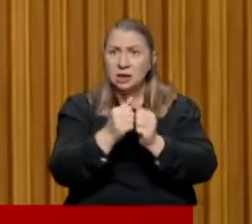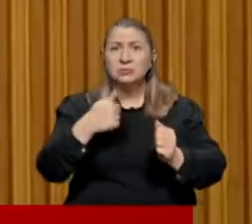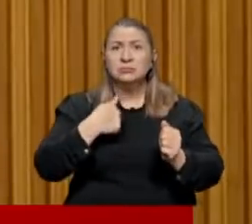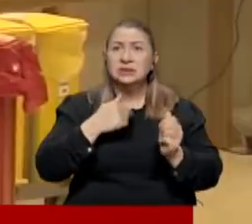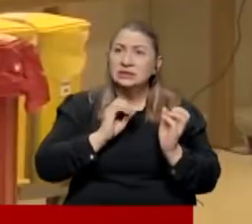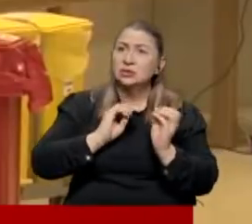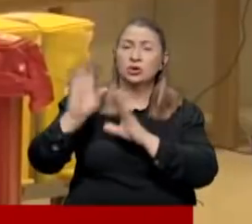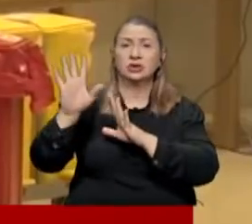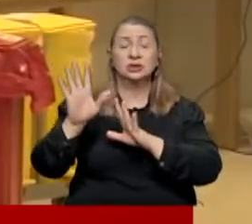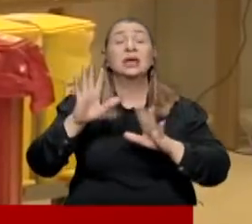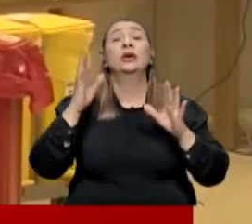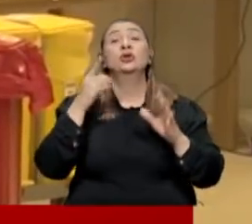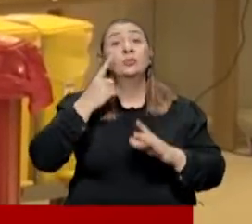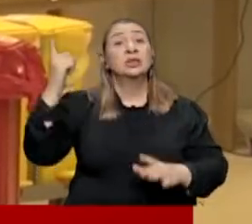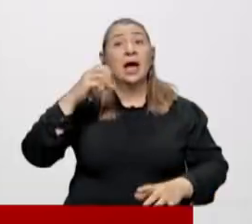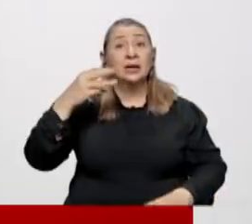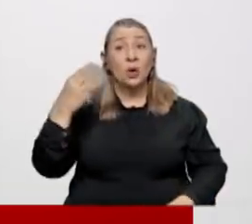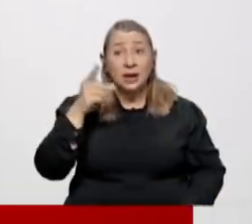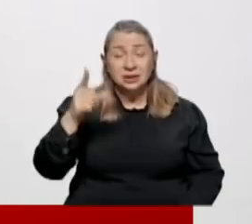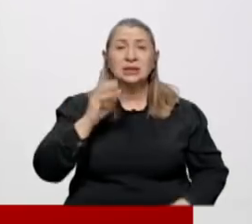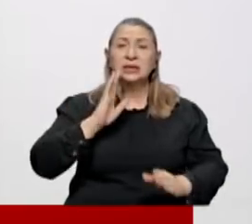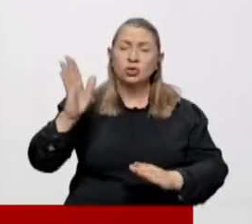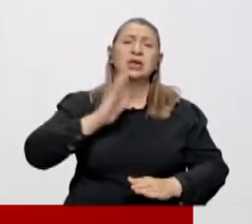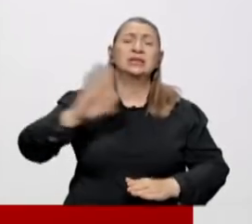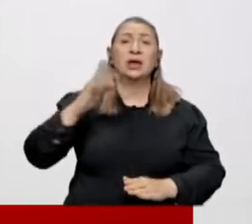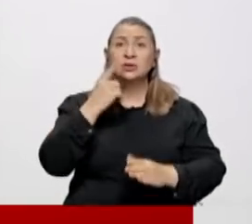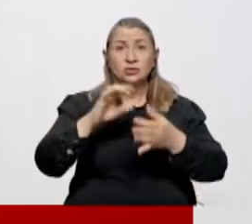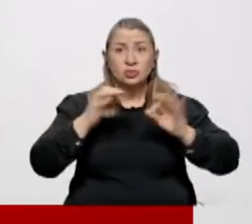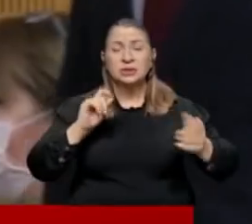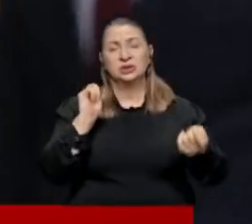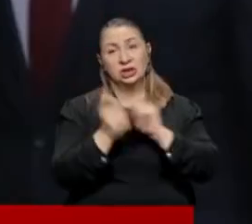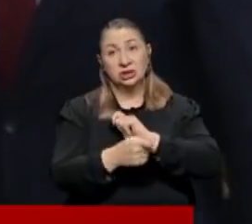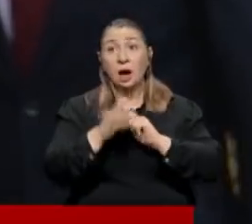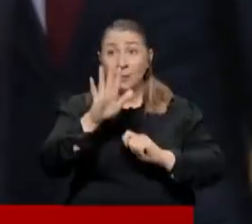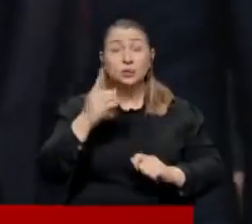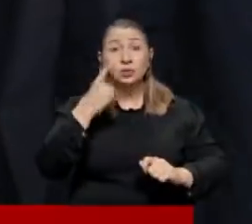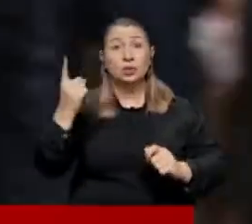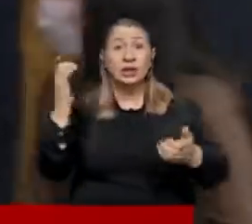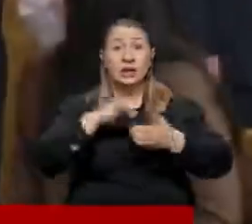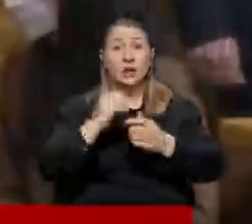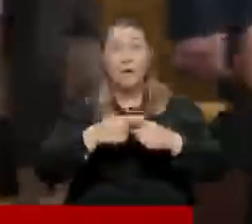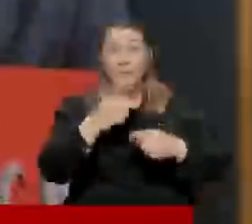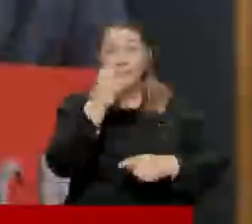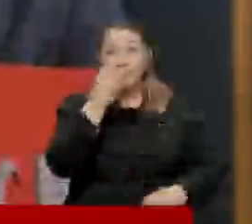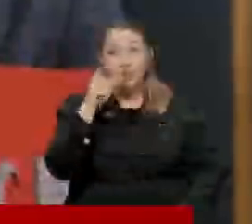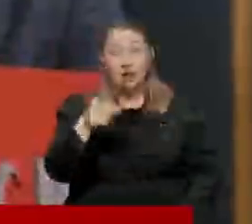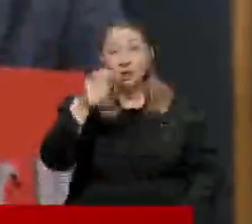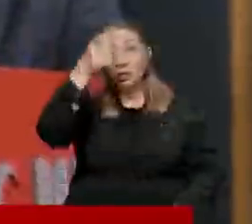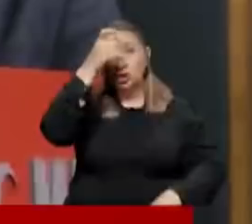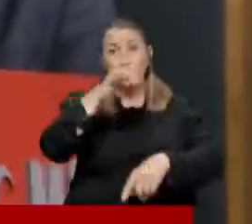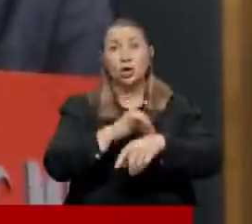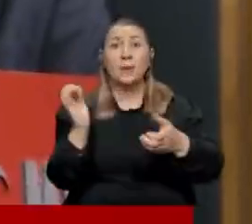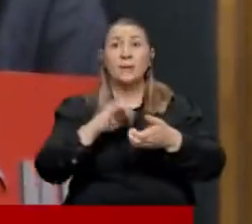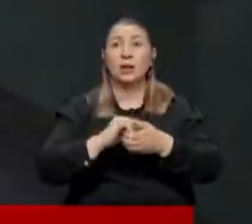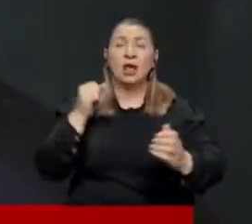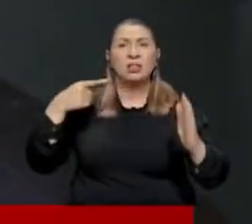biz göndereceğiz Cumhurbaşkanı Erdoğan hekimlere yönelik gidiyorlar sa gitsinler söylemeni değiştirdi ama Cumhur ittifakı orta Bahçeli Türk